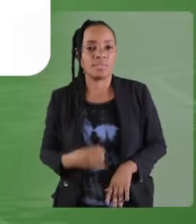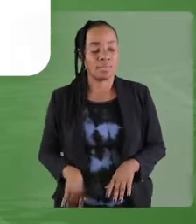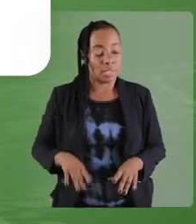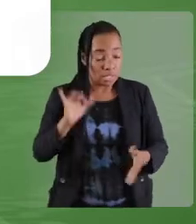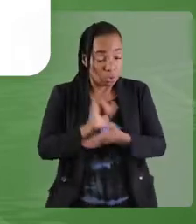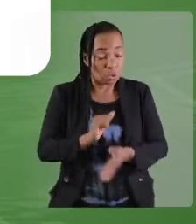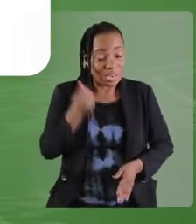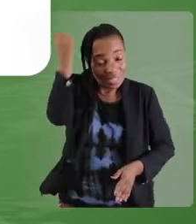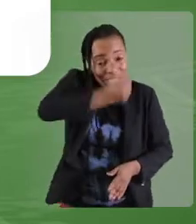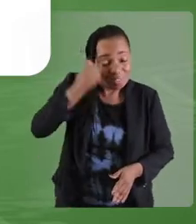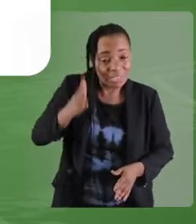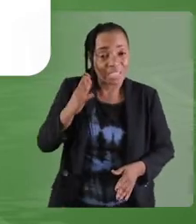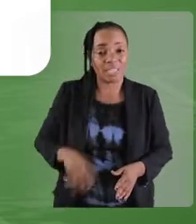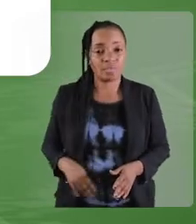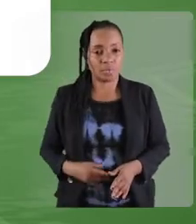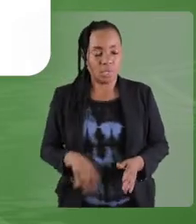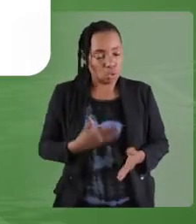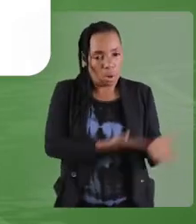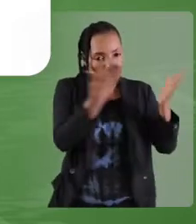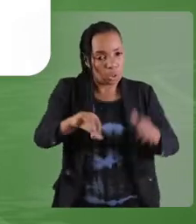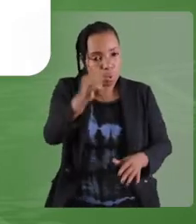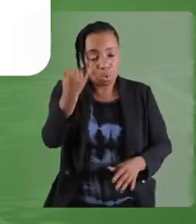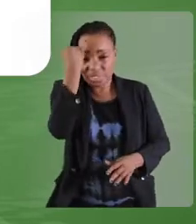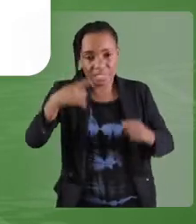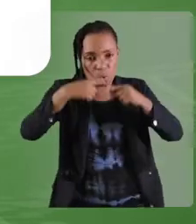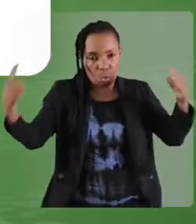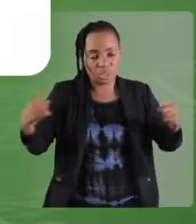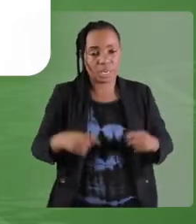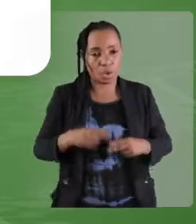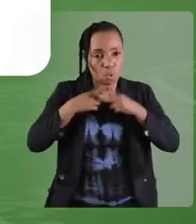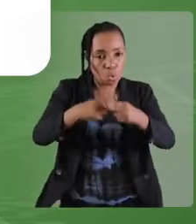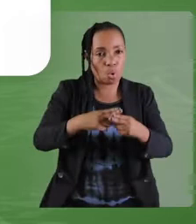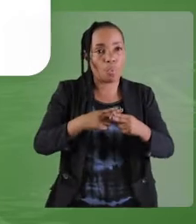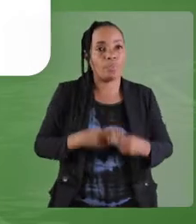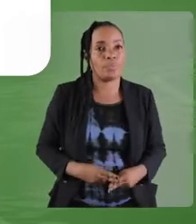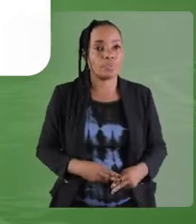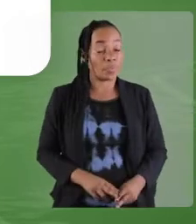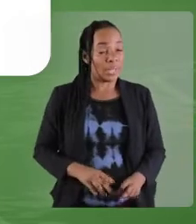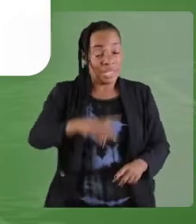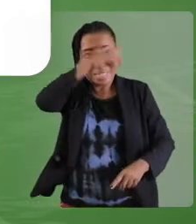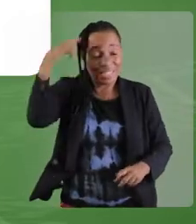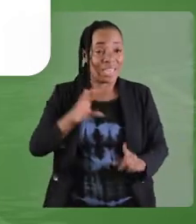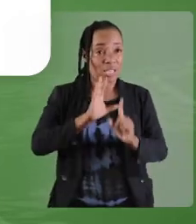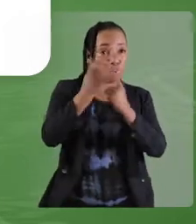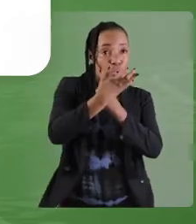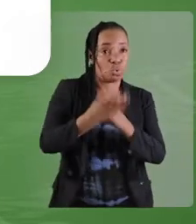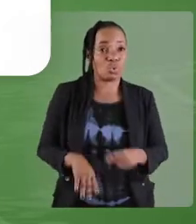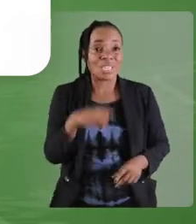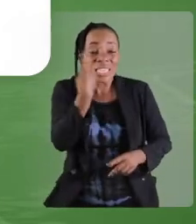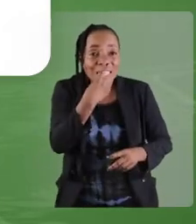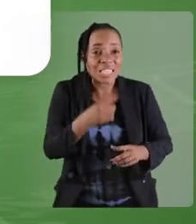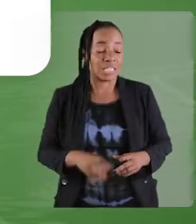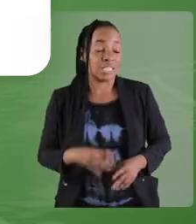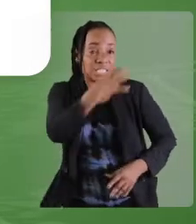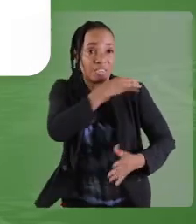la négritude, dont les grandes figures ont été Senghor, Césaire,